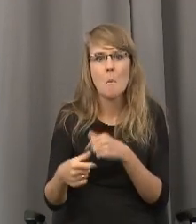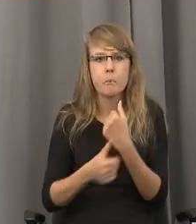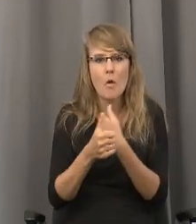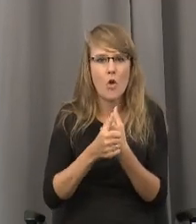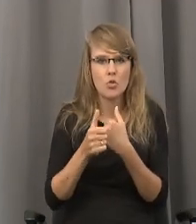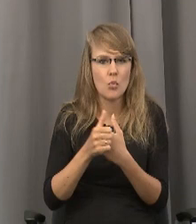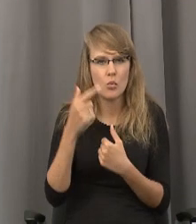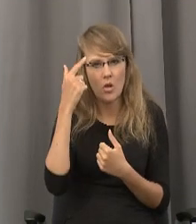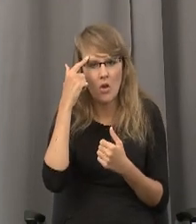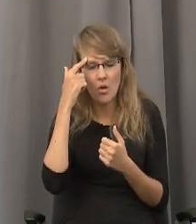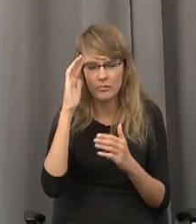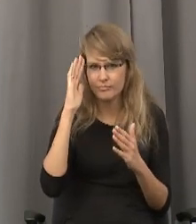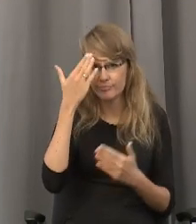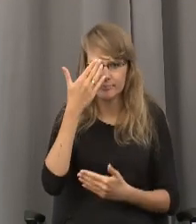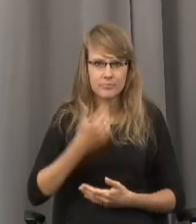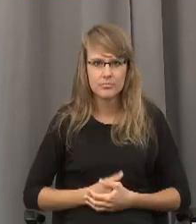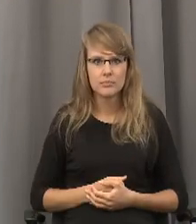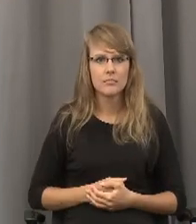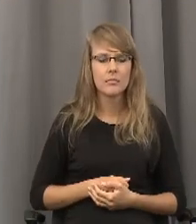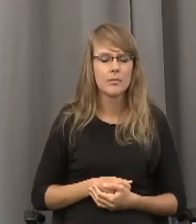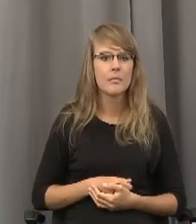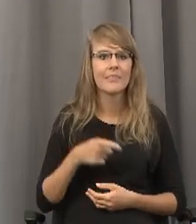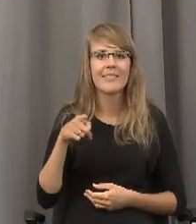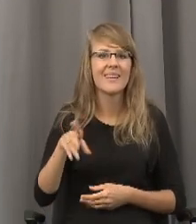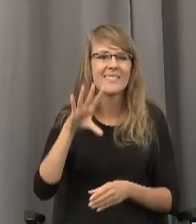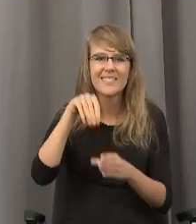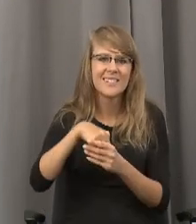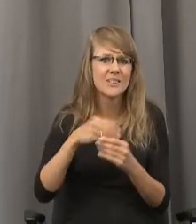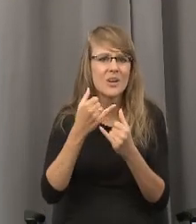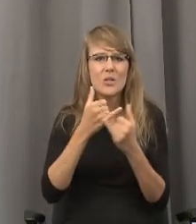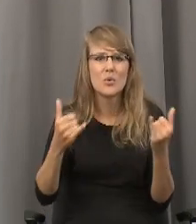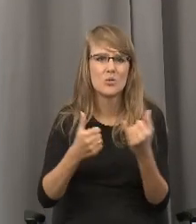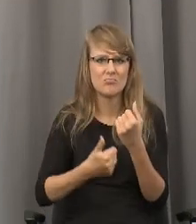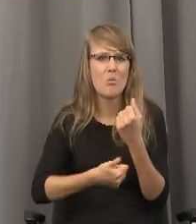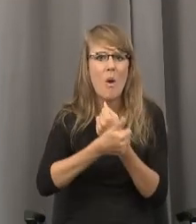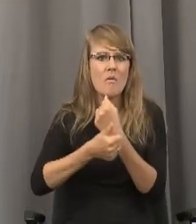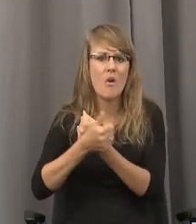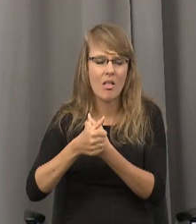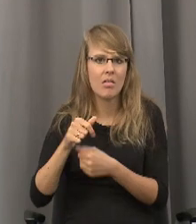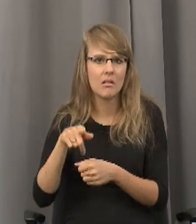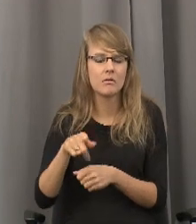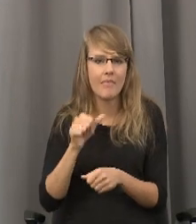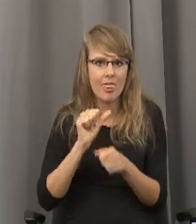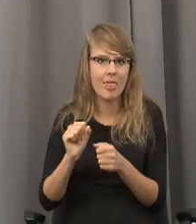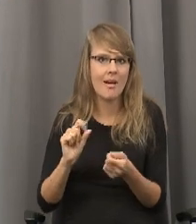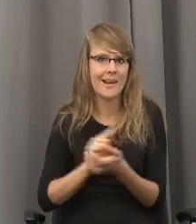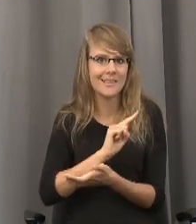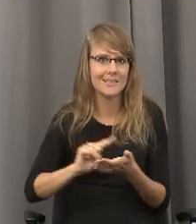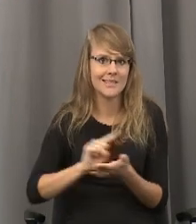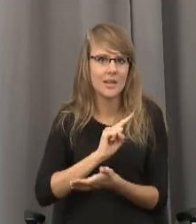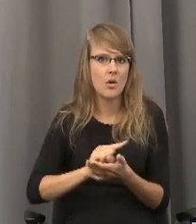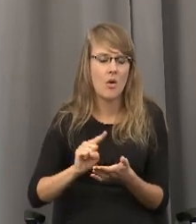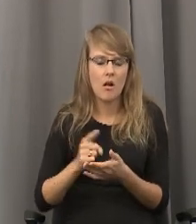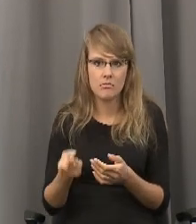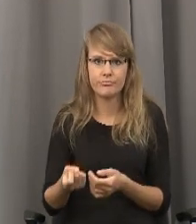otępienie. W tej szarej strefie znajduje się mnóstwo czynników ryzyka, które odpowiadają